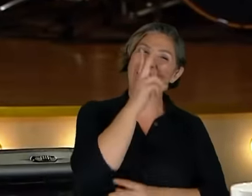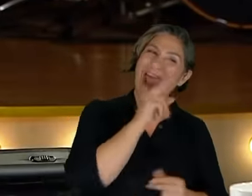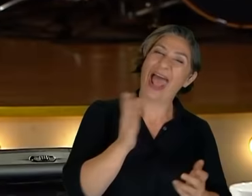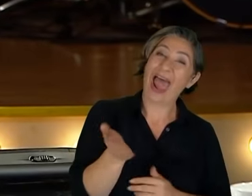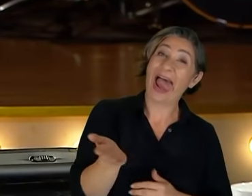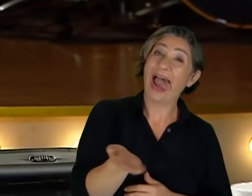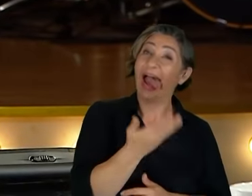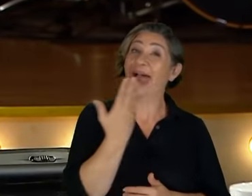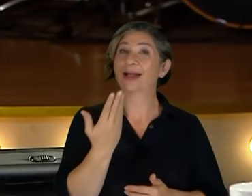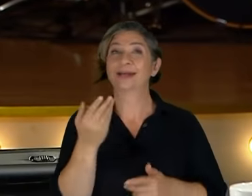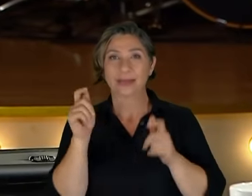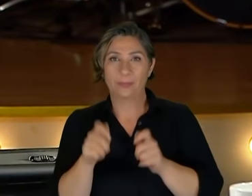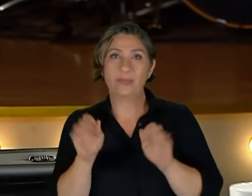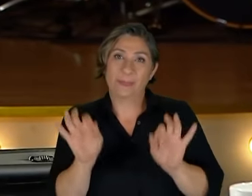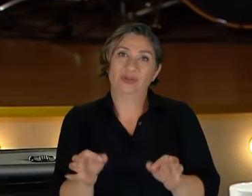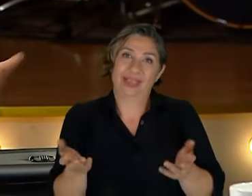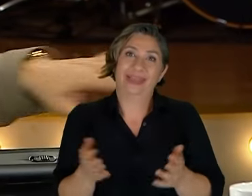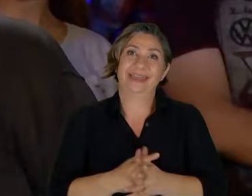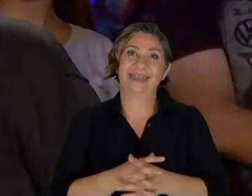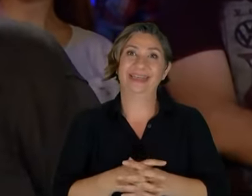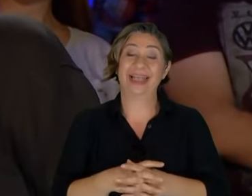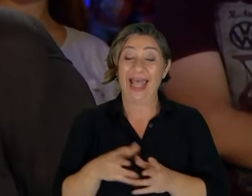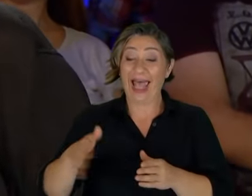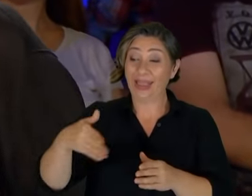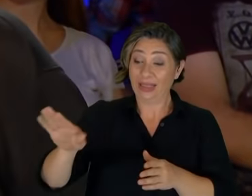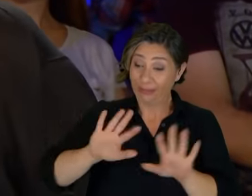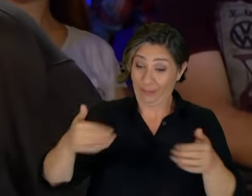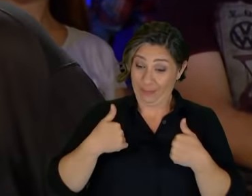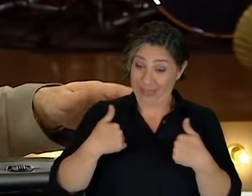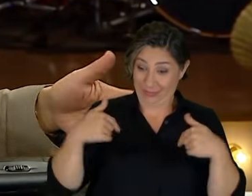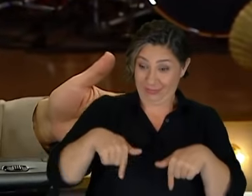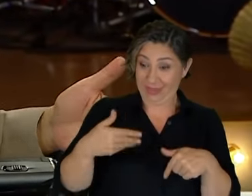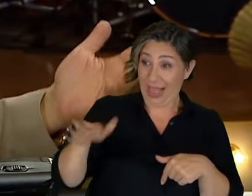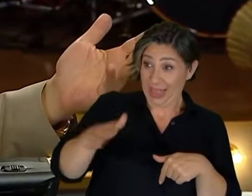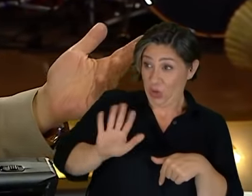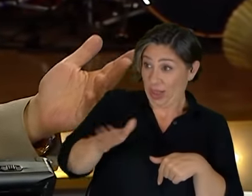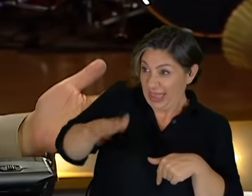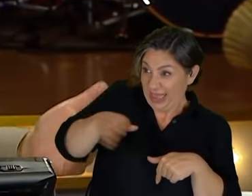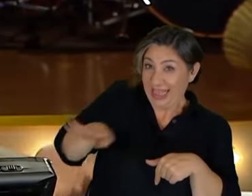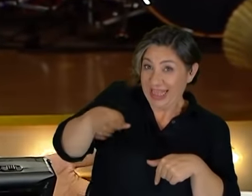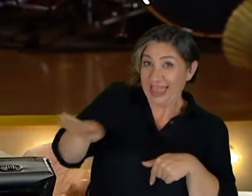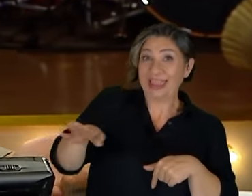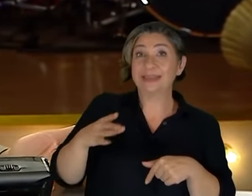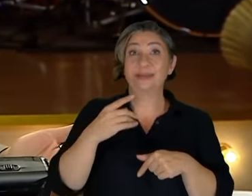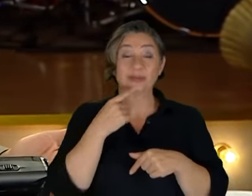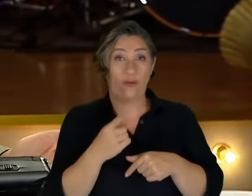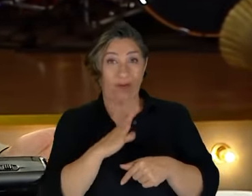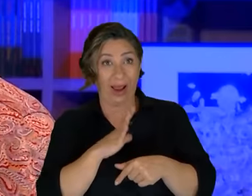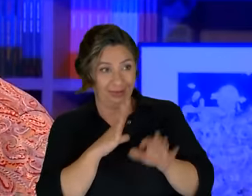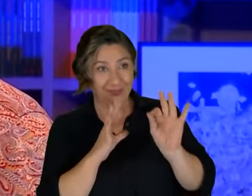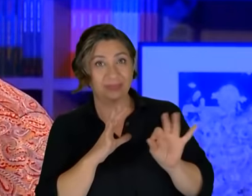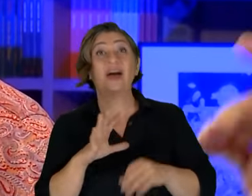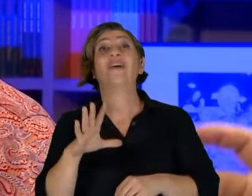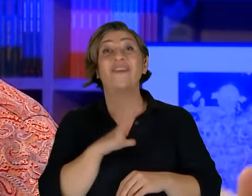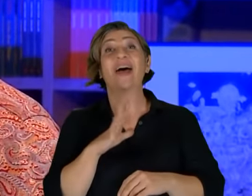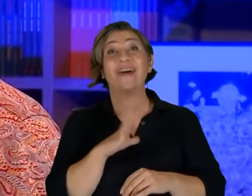beğeniyoruz hadi. Yani hadi. Hadi hadi yer aç biraz yer aç. Yer aç güle güle hadi. Ya değil mi? Var önünü, değil mi o? Bir dakika